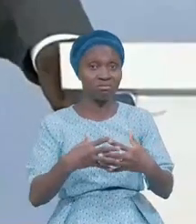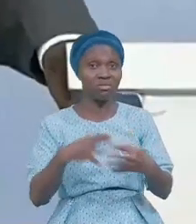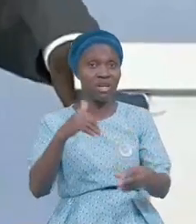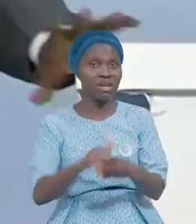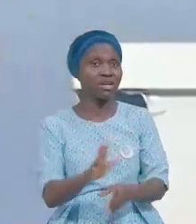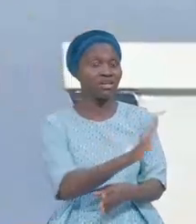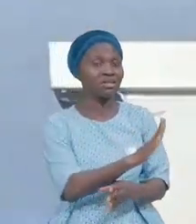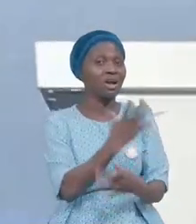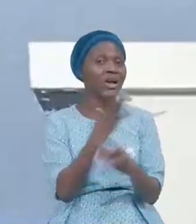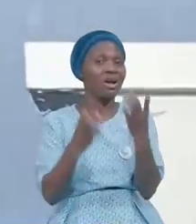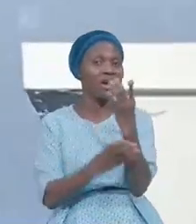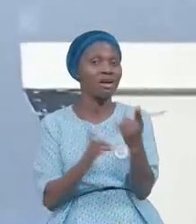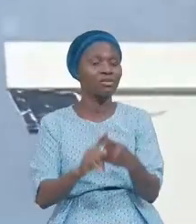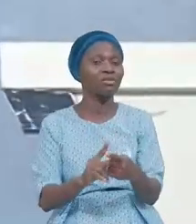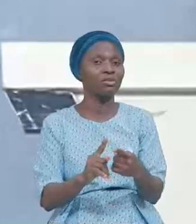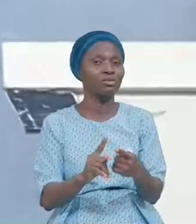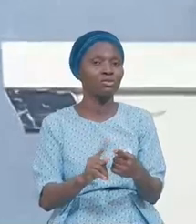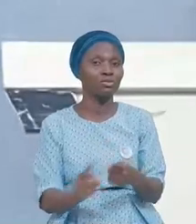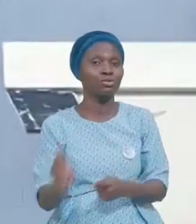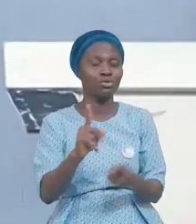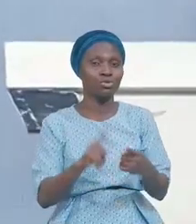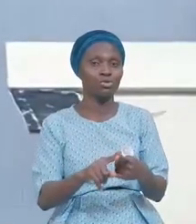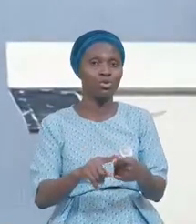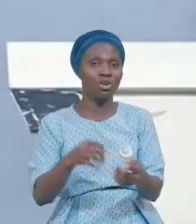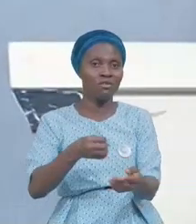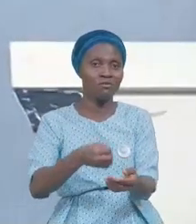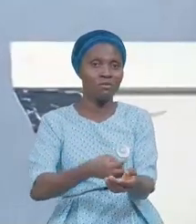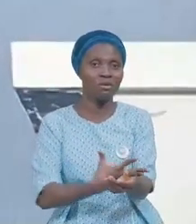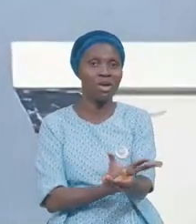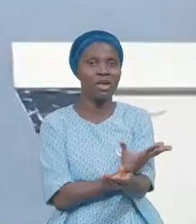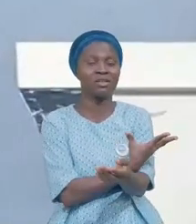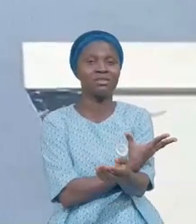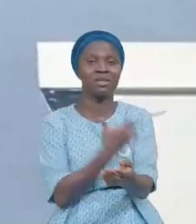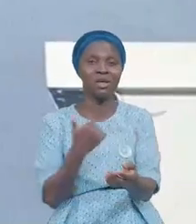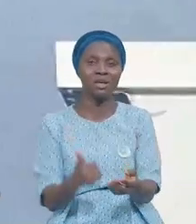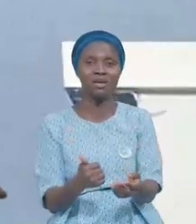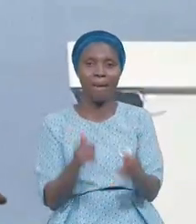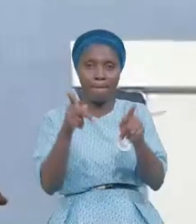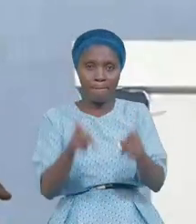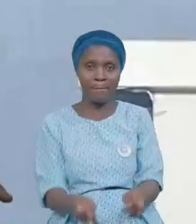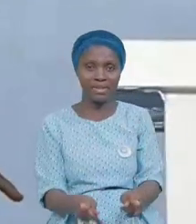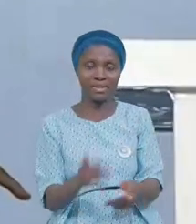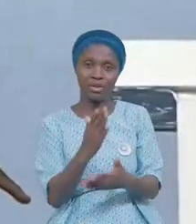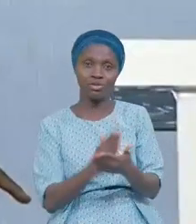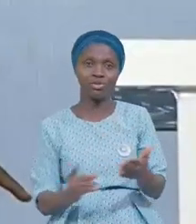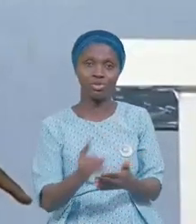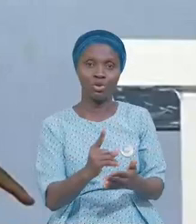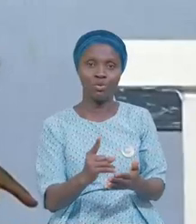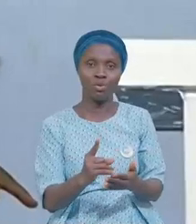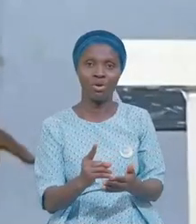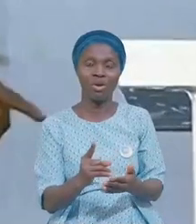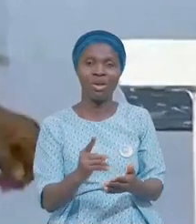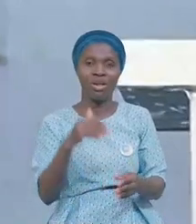mains qu'ils peuvent utiliser pour influencer. Un criminel peut influencer quelqu'un à des milliers